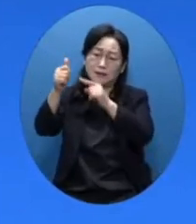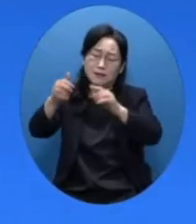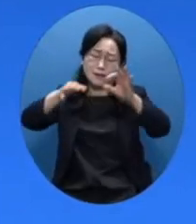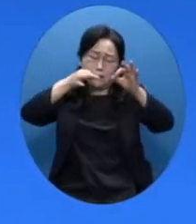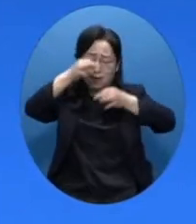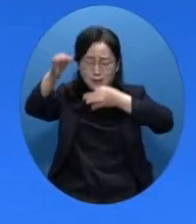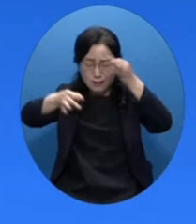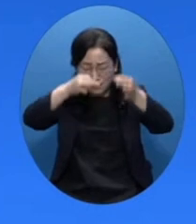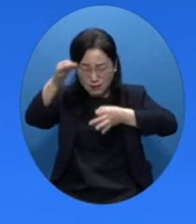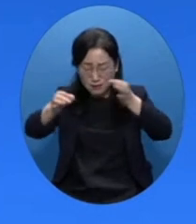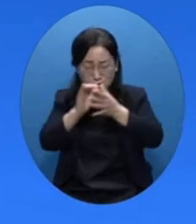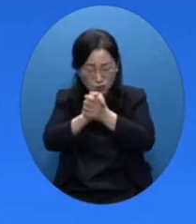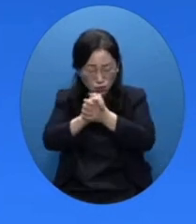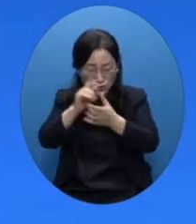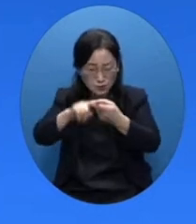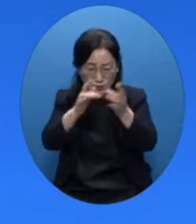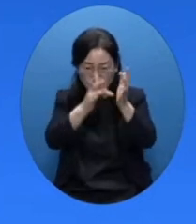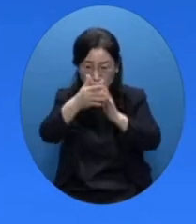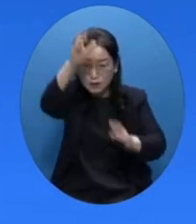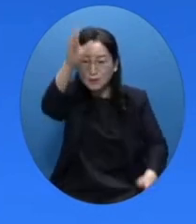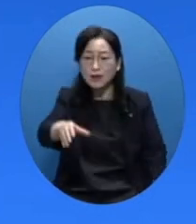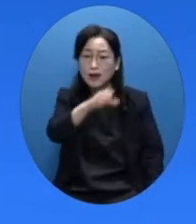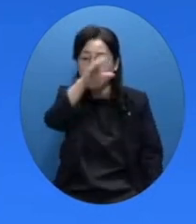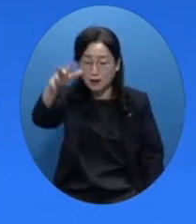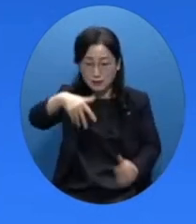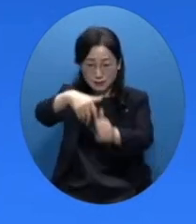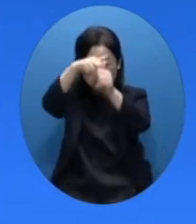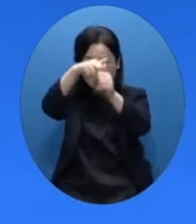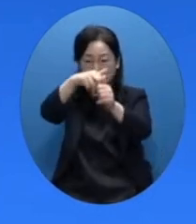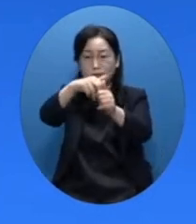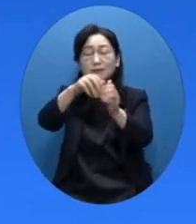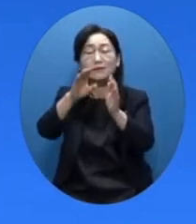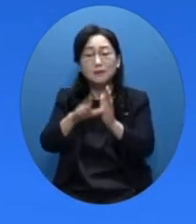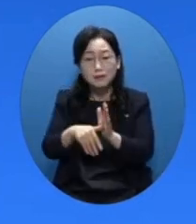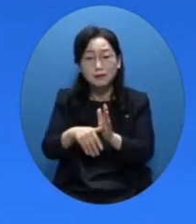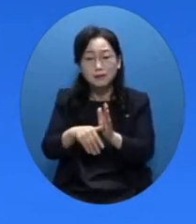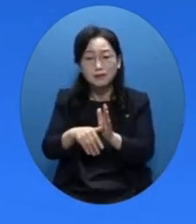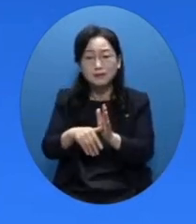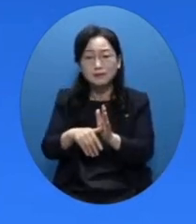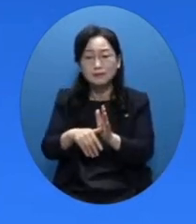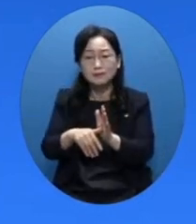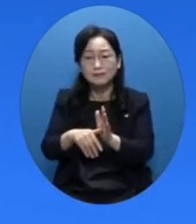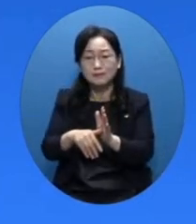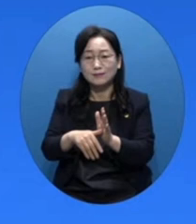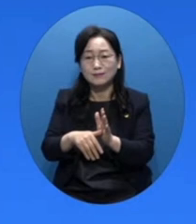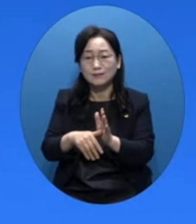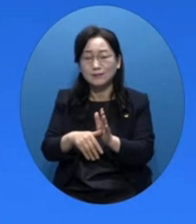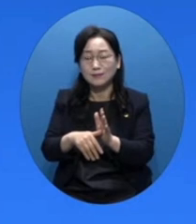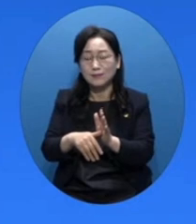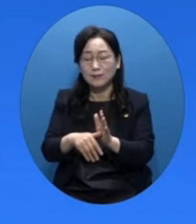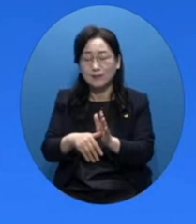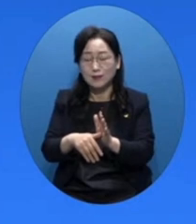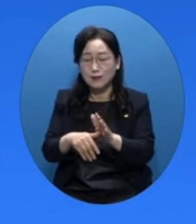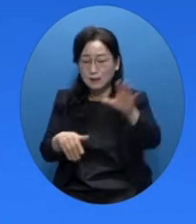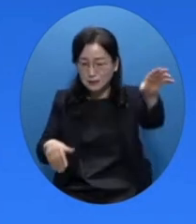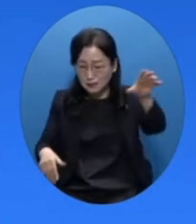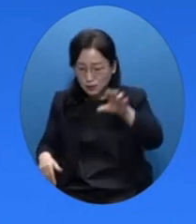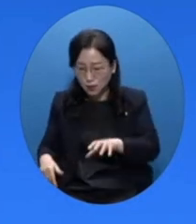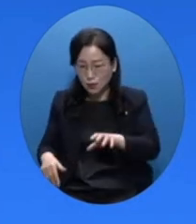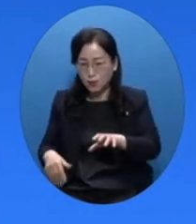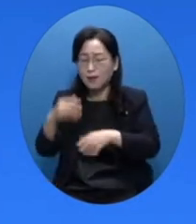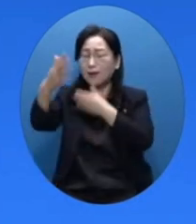기도를 예수께서 십자가상에서 보는 나가실때 2 기 돌 이 중에서 한